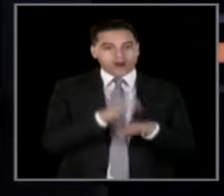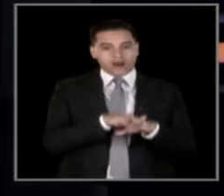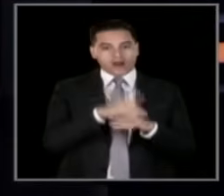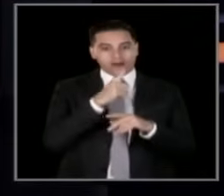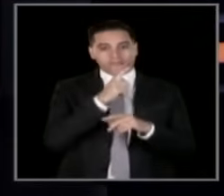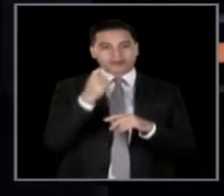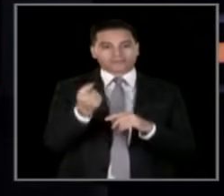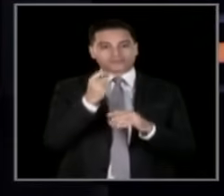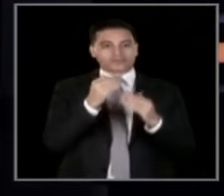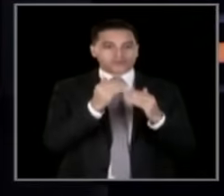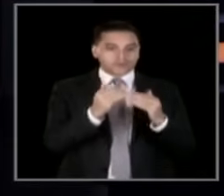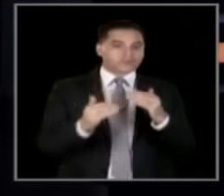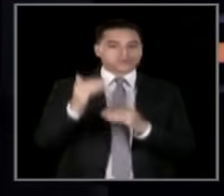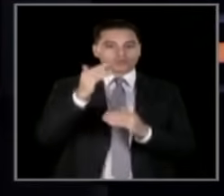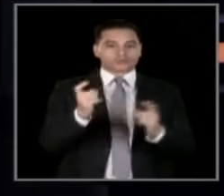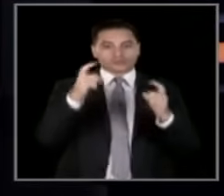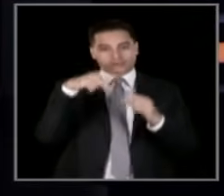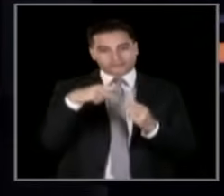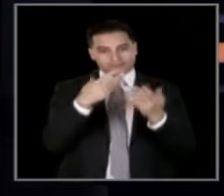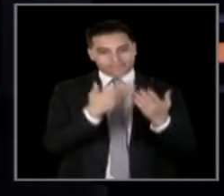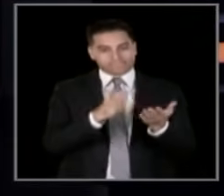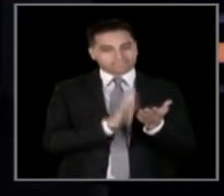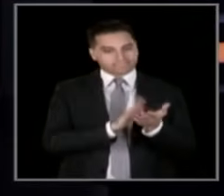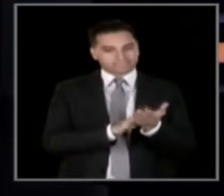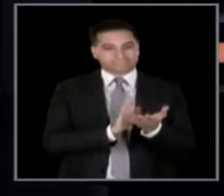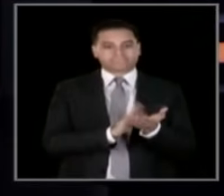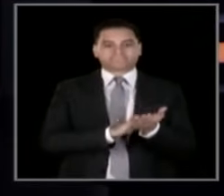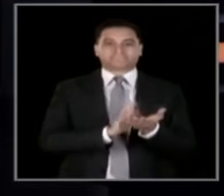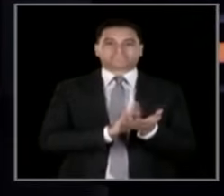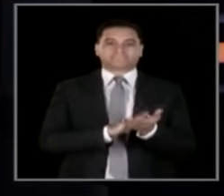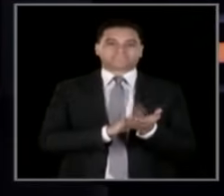للرفعي تأهلكم لدور الـ8. برافو عليكم.